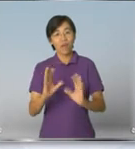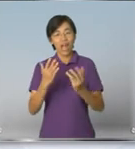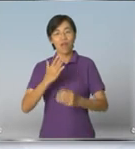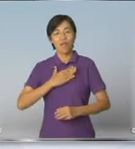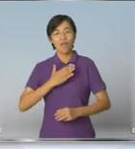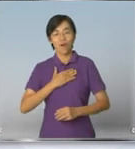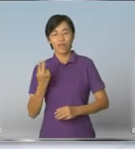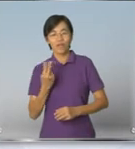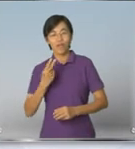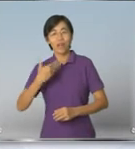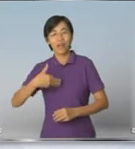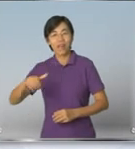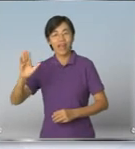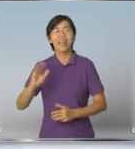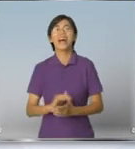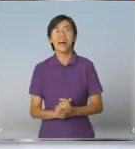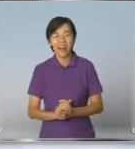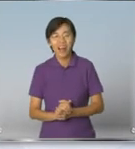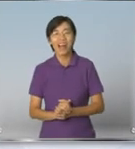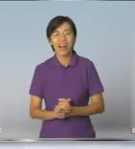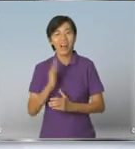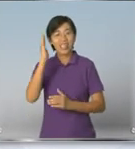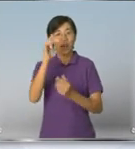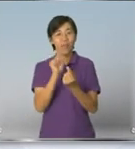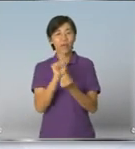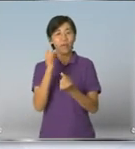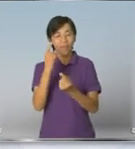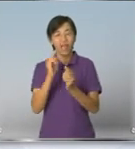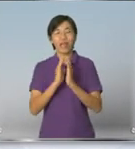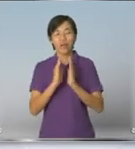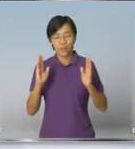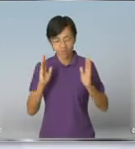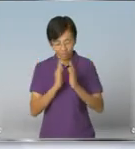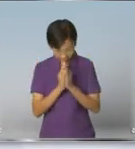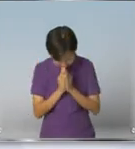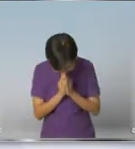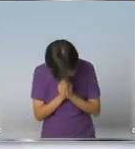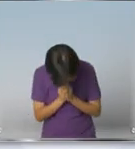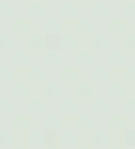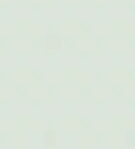ก่อนนะครับพบกับเราทั้งสองคนได้ใหม่ในครั้งต่อไปนะครับวันนี้ลาไปก่อนขอบคุณและสวัสดีครับ